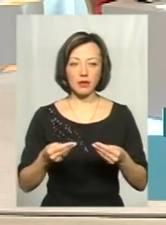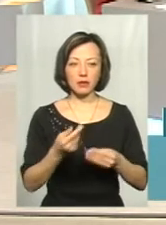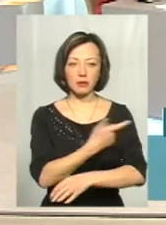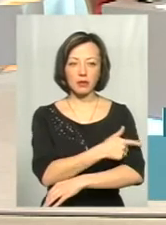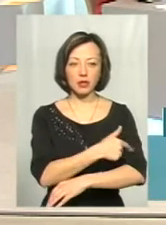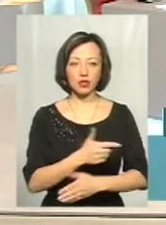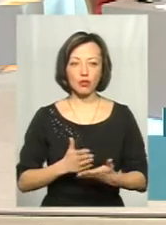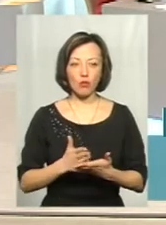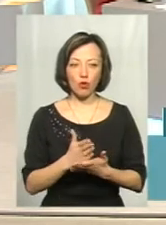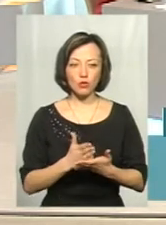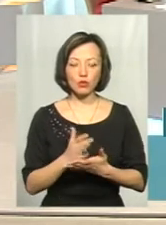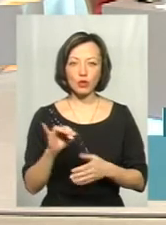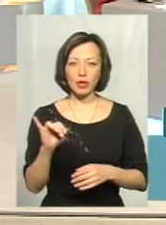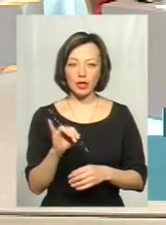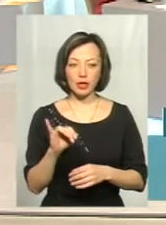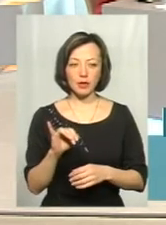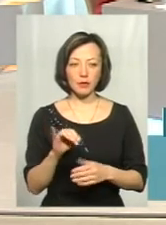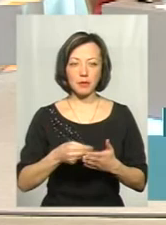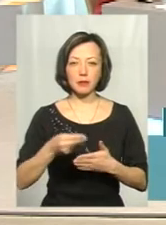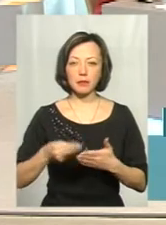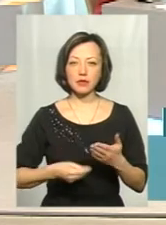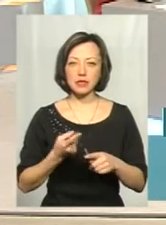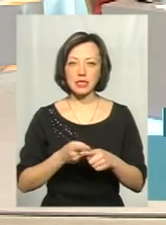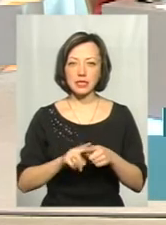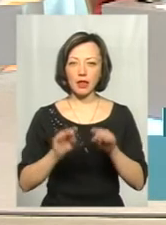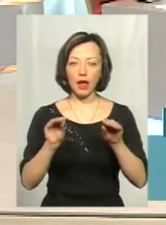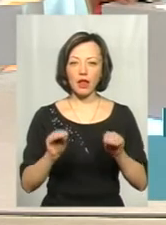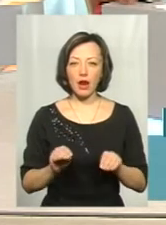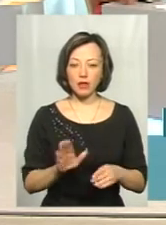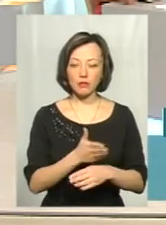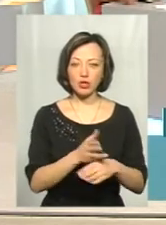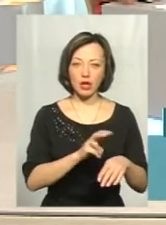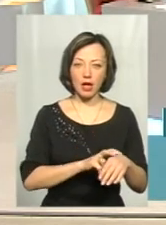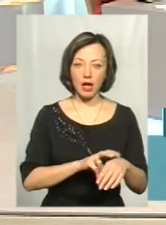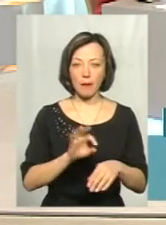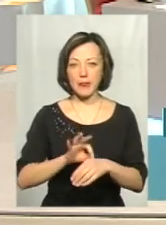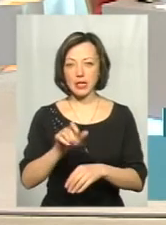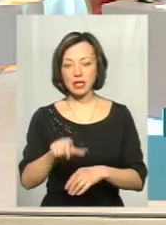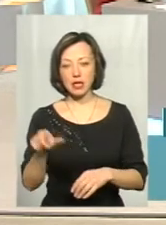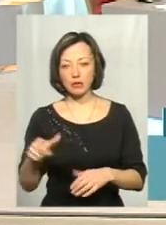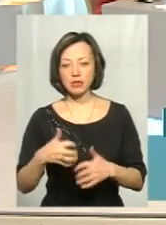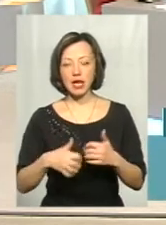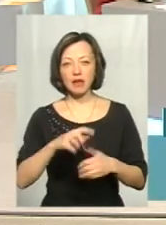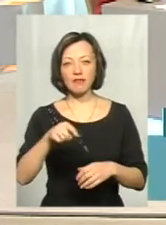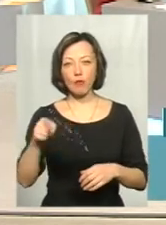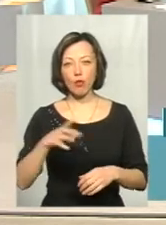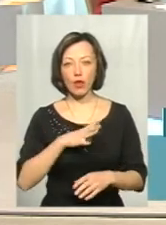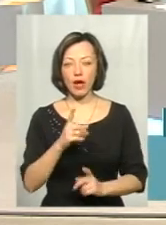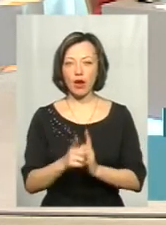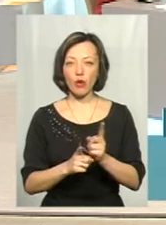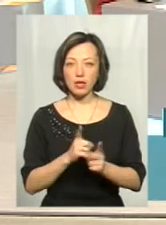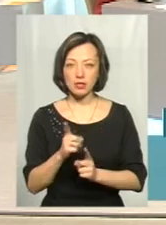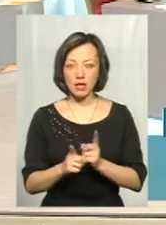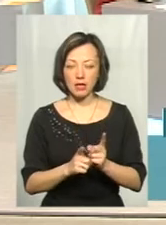медичні послуги і підписувати ці декларації між лікарем і пацієнтом. Серед вимог були